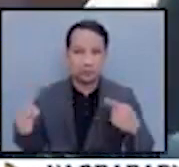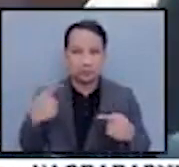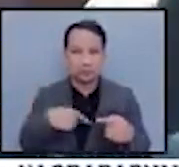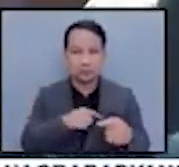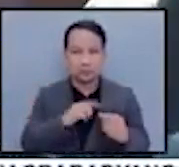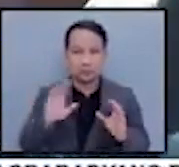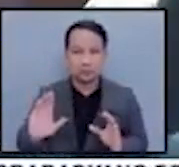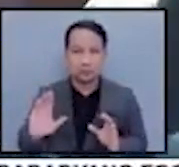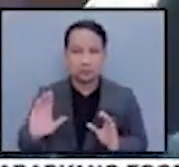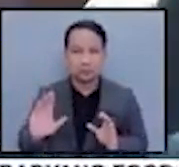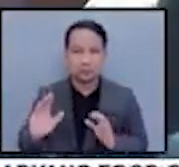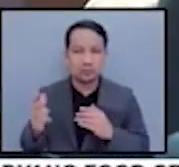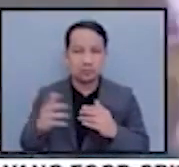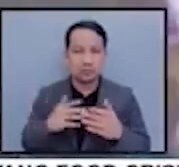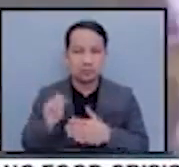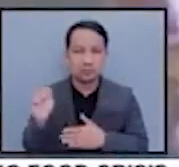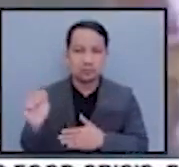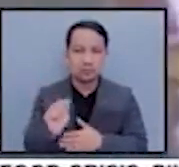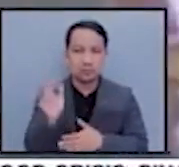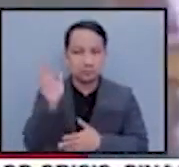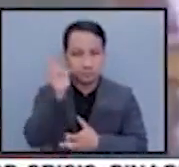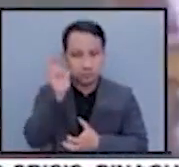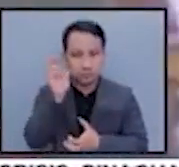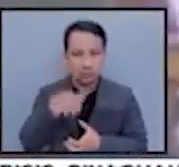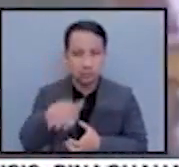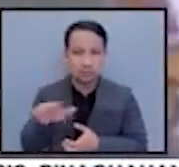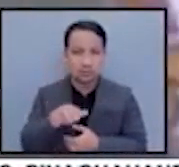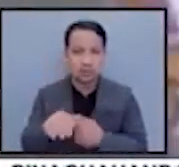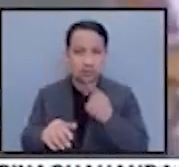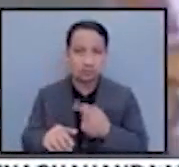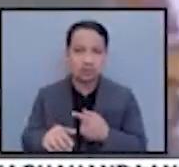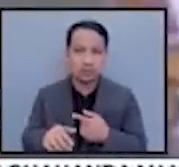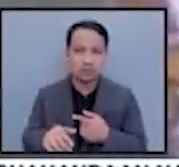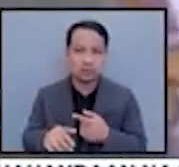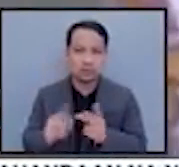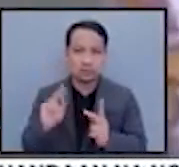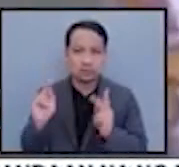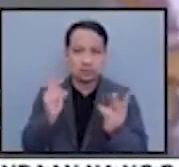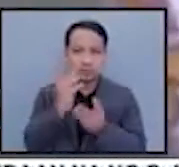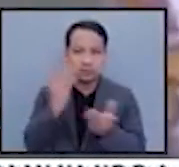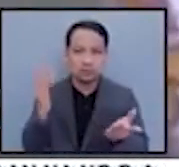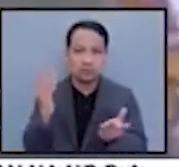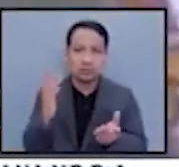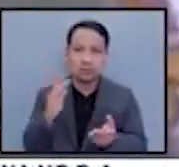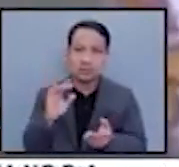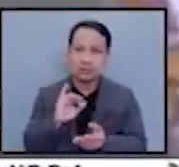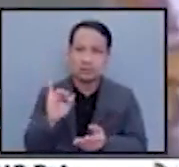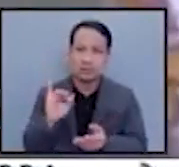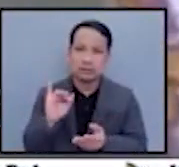it matters na marinig, no, ng ating mga kababayan kung ano ang